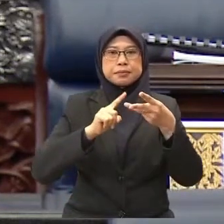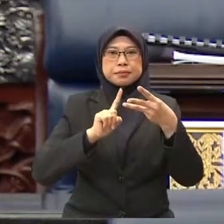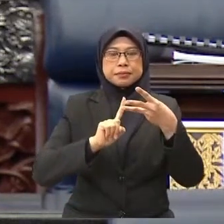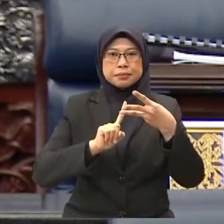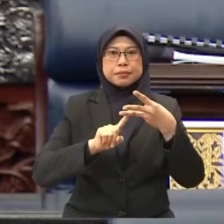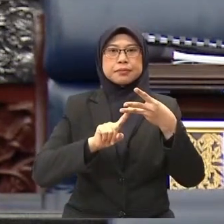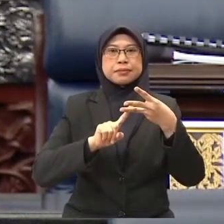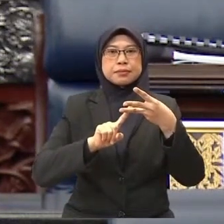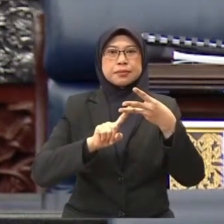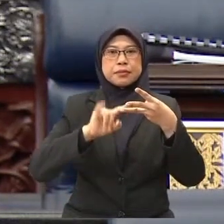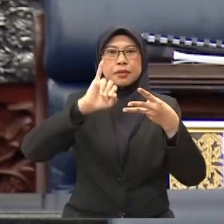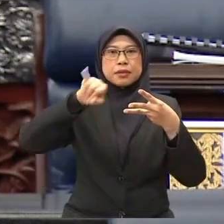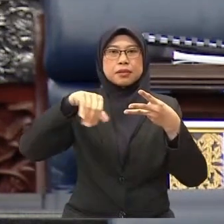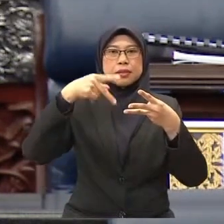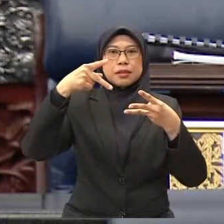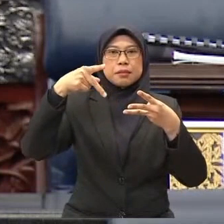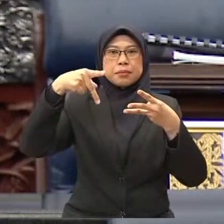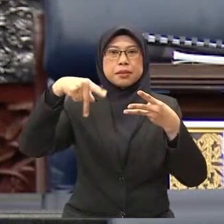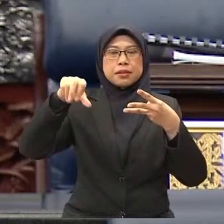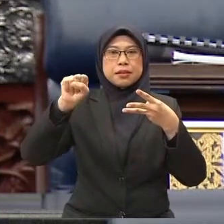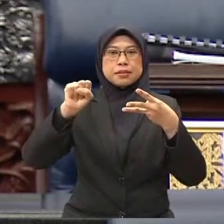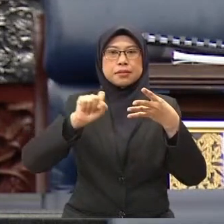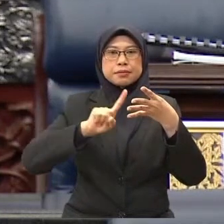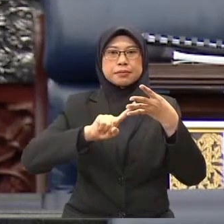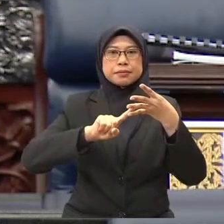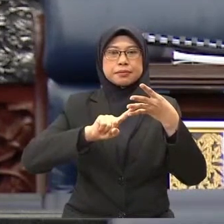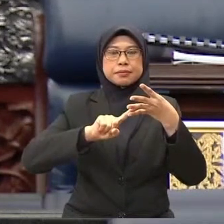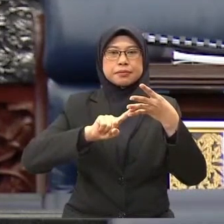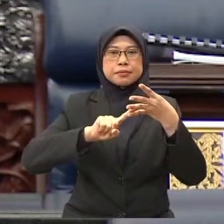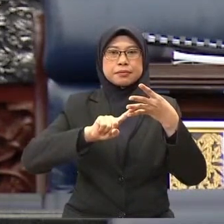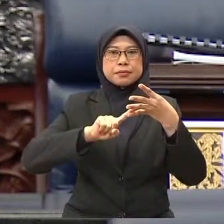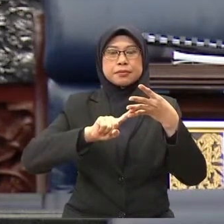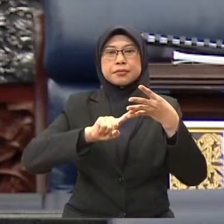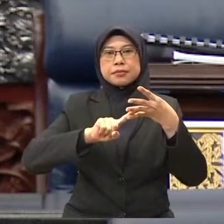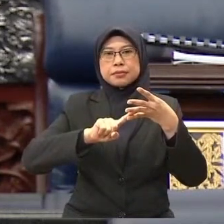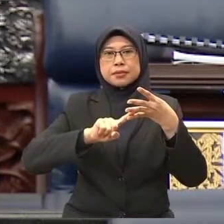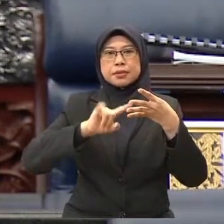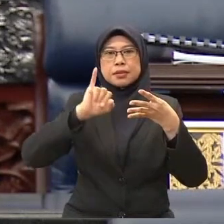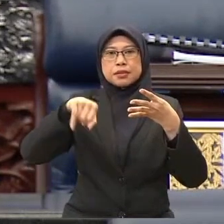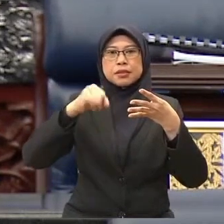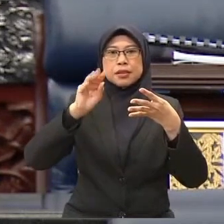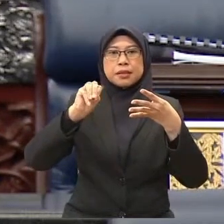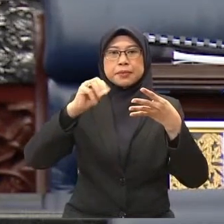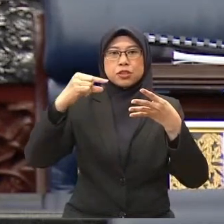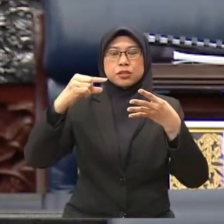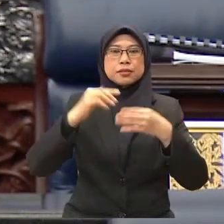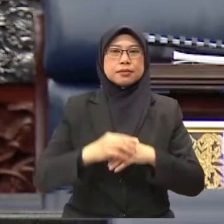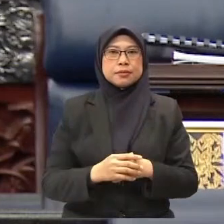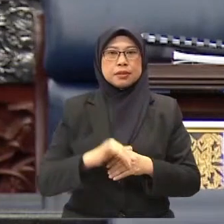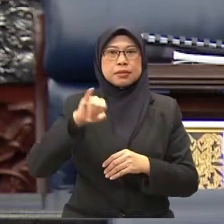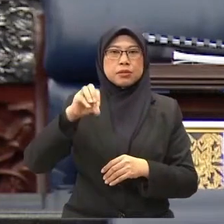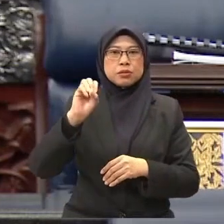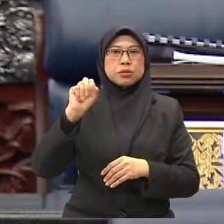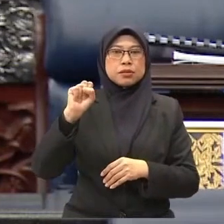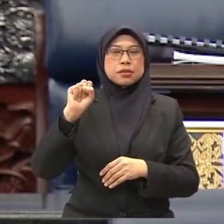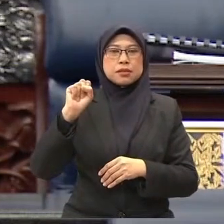dan Saliran, JPS, serta Jabatan Mineral dan Geosains Malaysia, JMG. JCOP